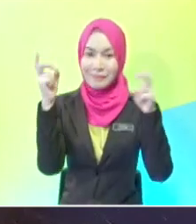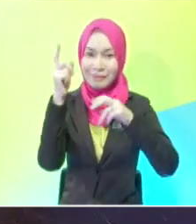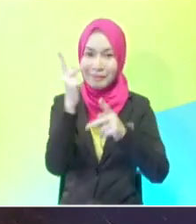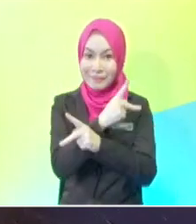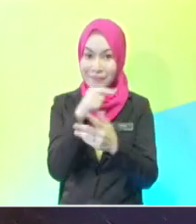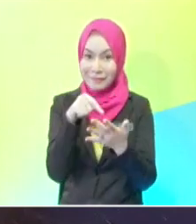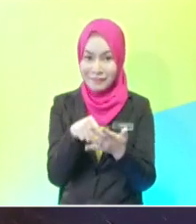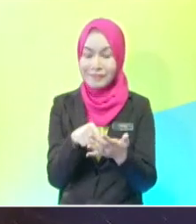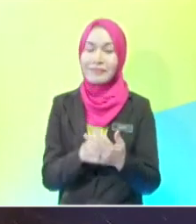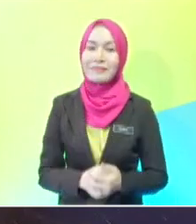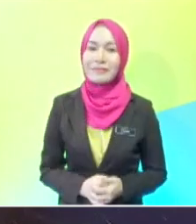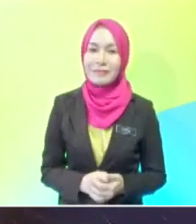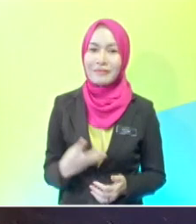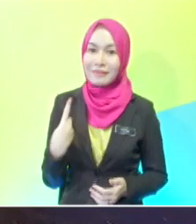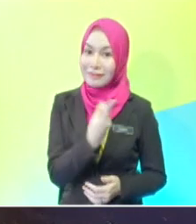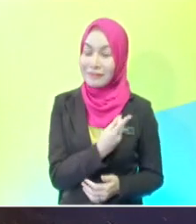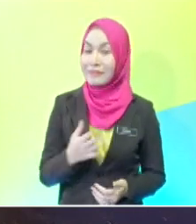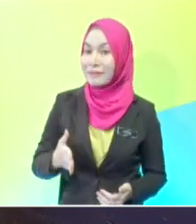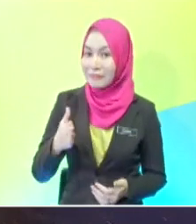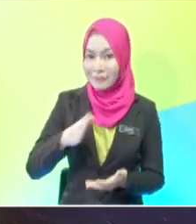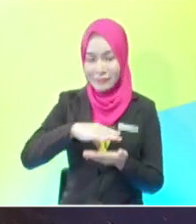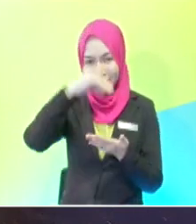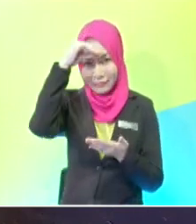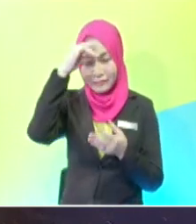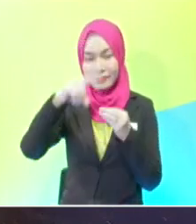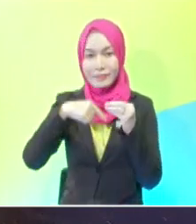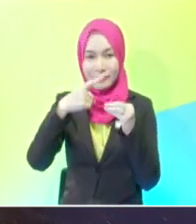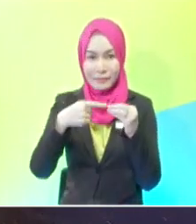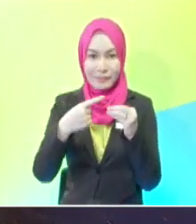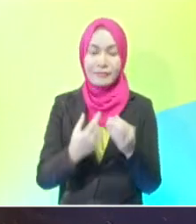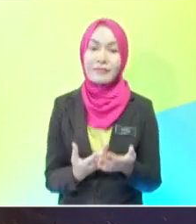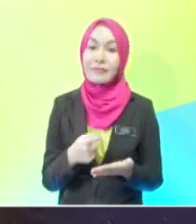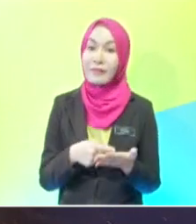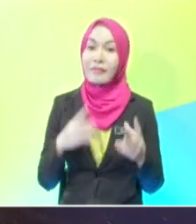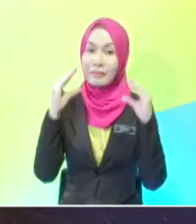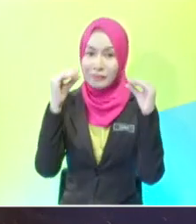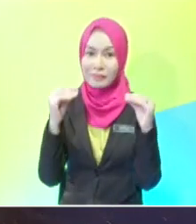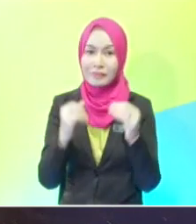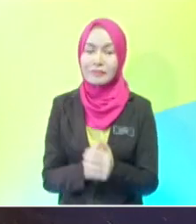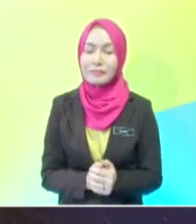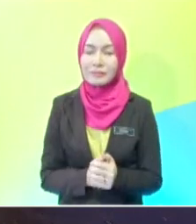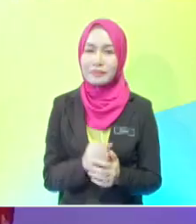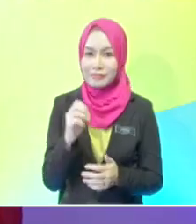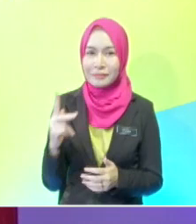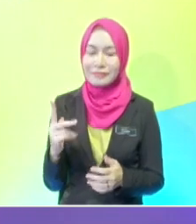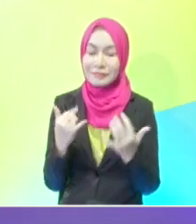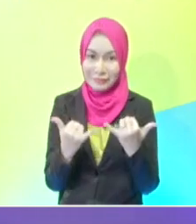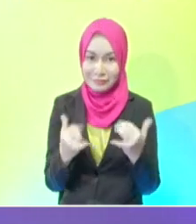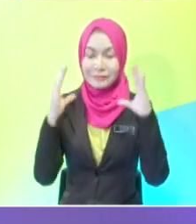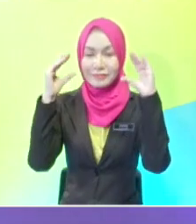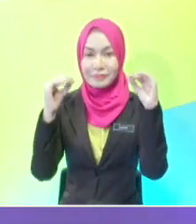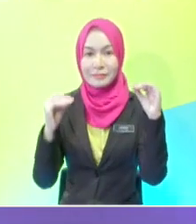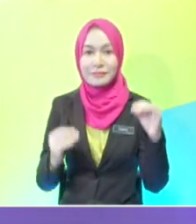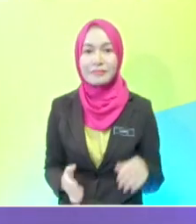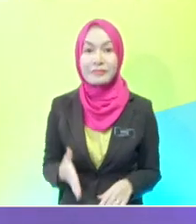Oke tadi kita udah tahu kan maksud organisme terubah sesuai genetik Jadi sekarang bagi